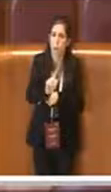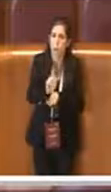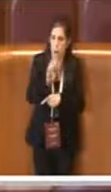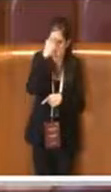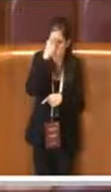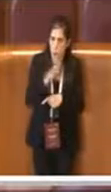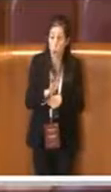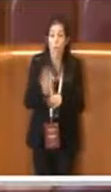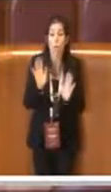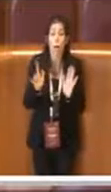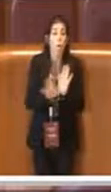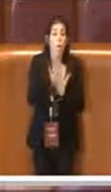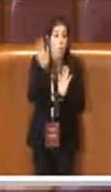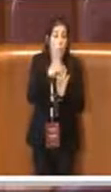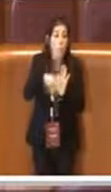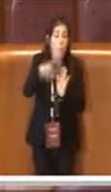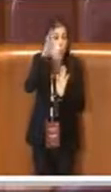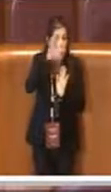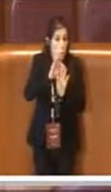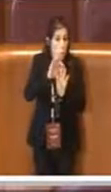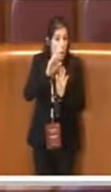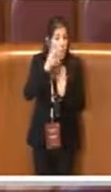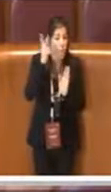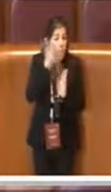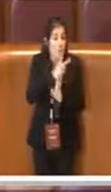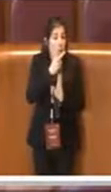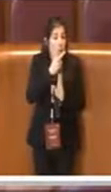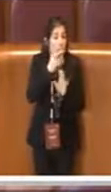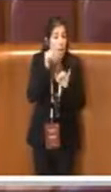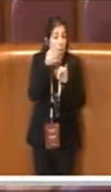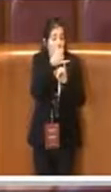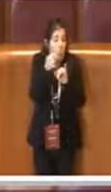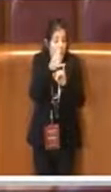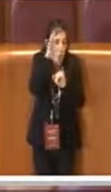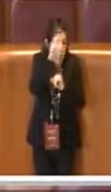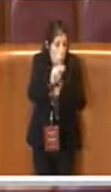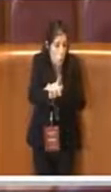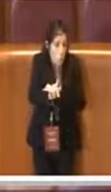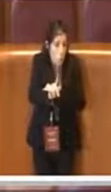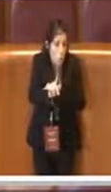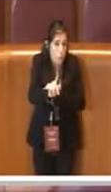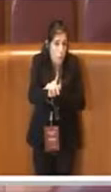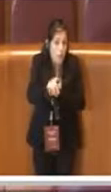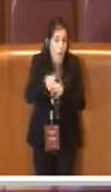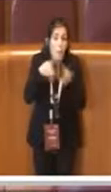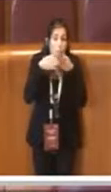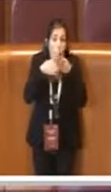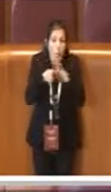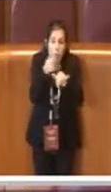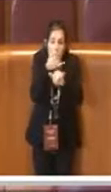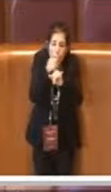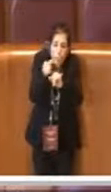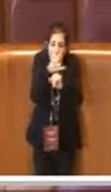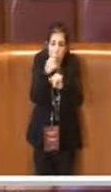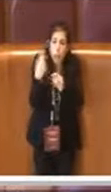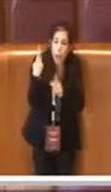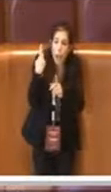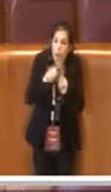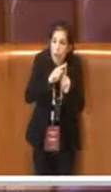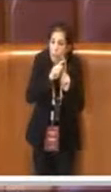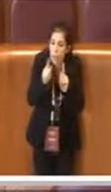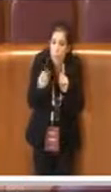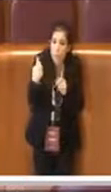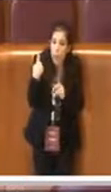evidentemente non conoscono nel dettaglio tutto il percorso che da 2 anni si sta facendo e quello che l'ha generato. Quello che l'ha generato è